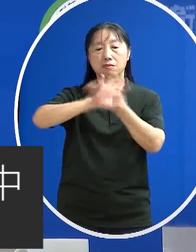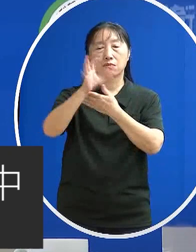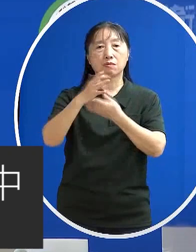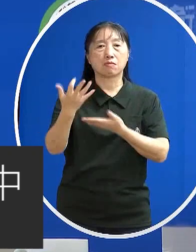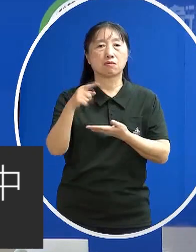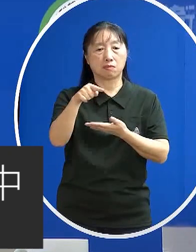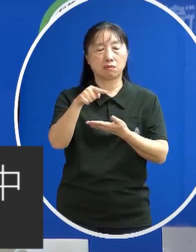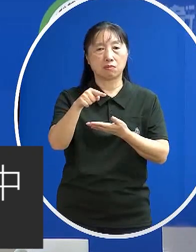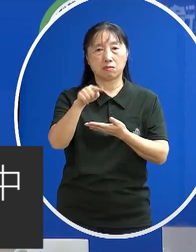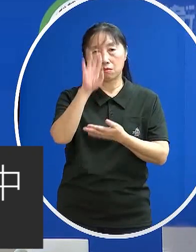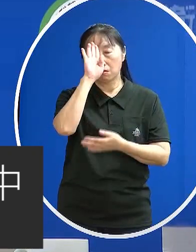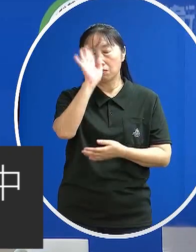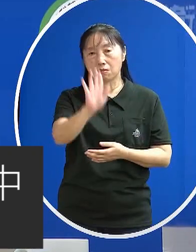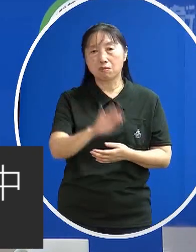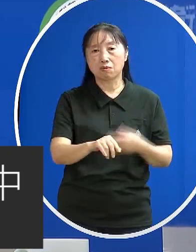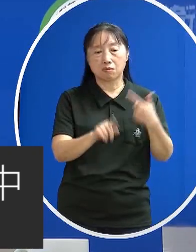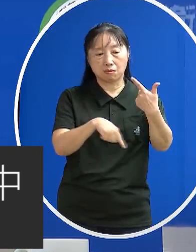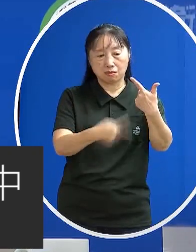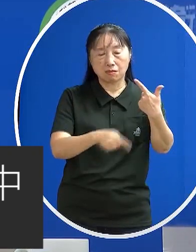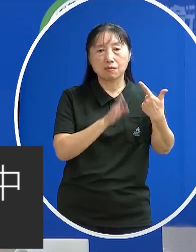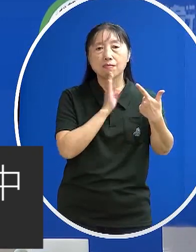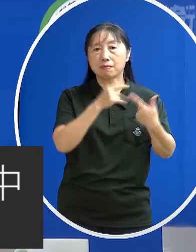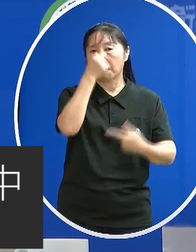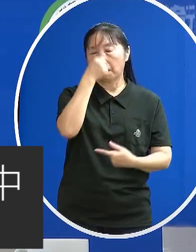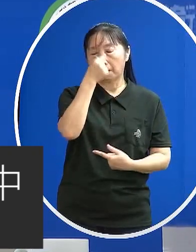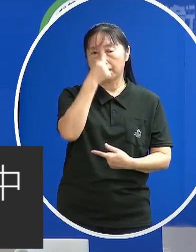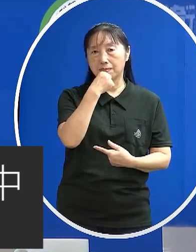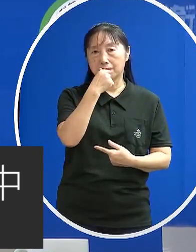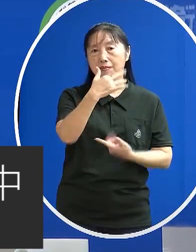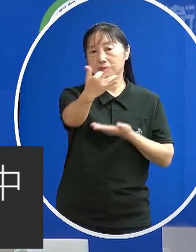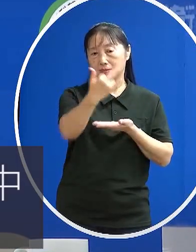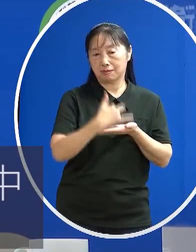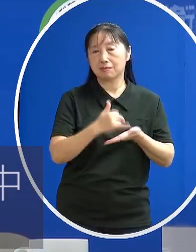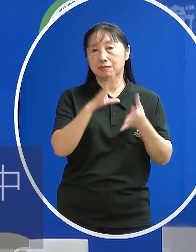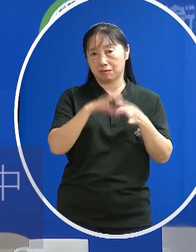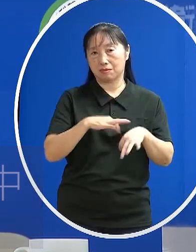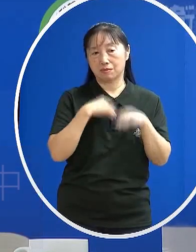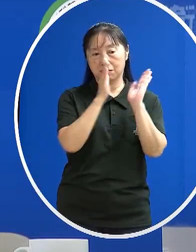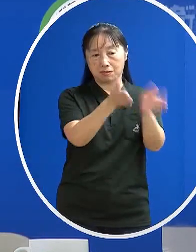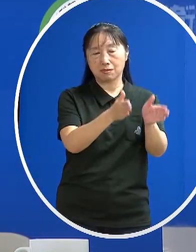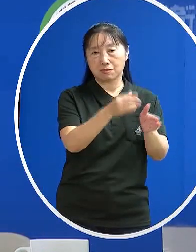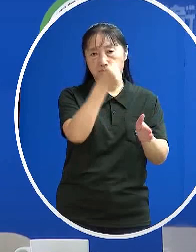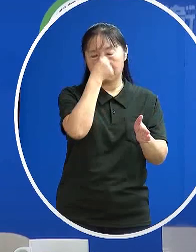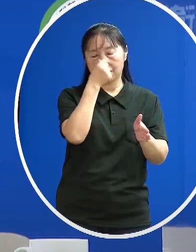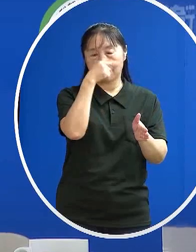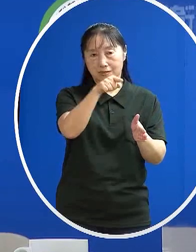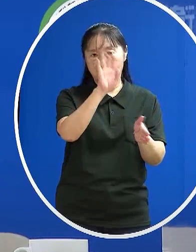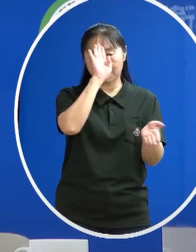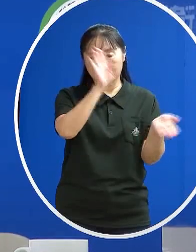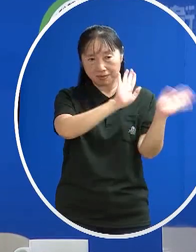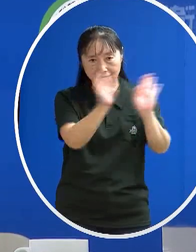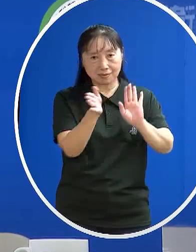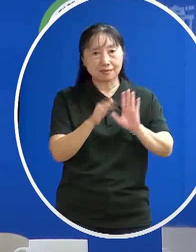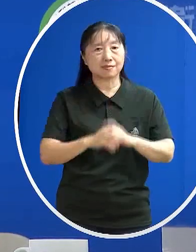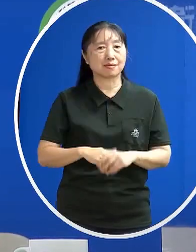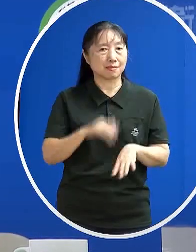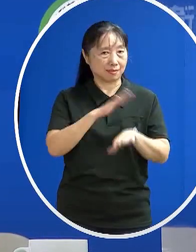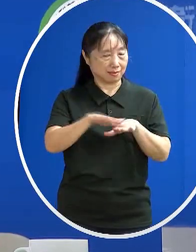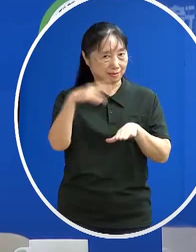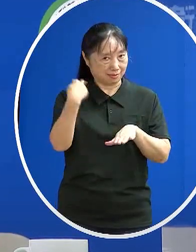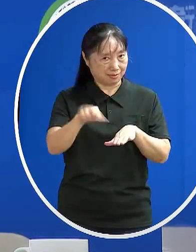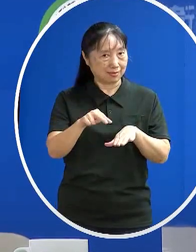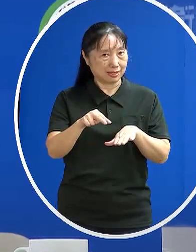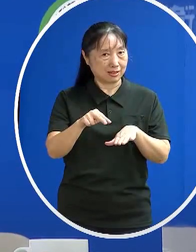入，那有6位就是从菲律宾进来，所以我们也对菲律宾的疫情再做进一步